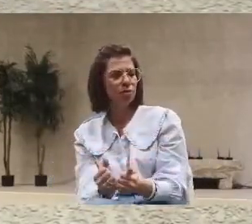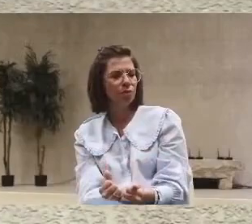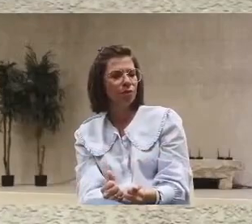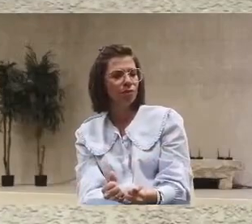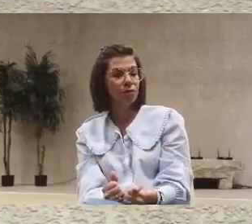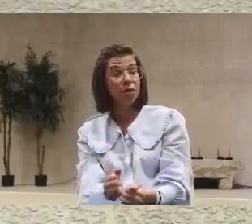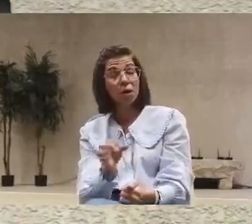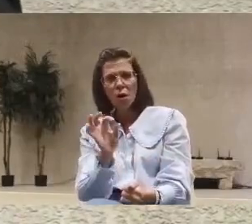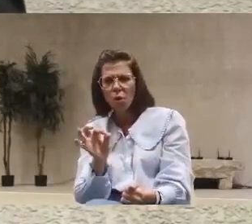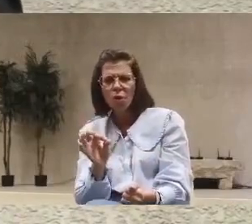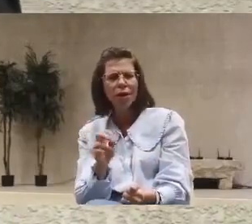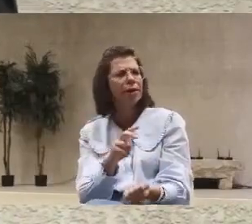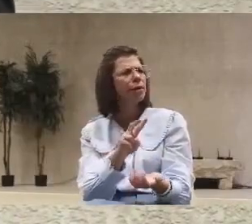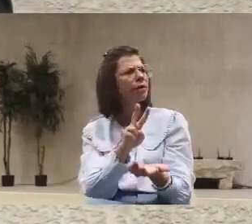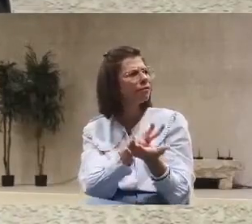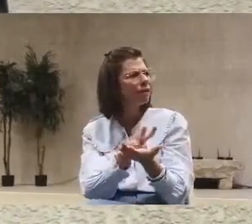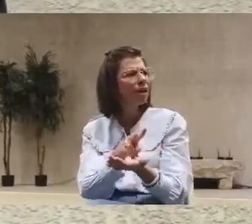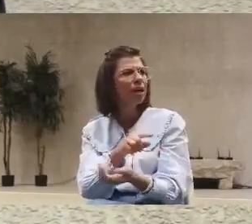est-ce que vous êtes d'accord avec cela